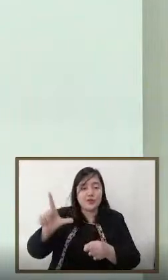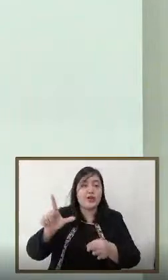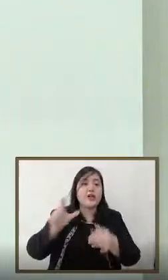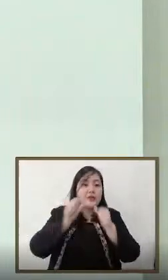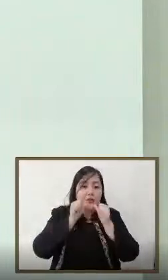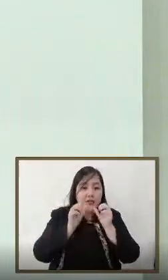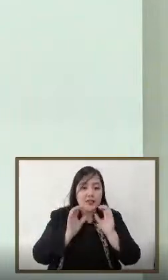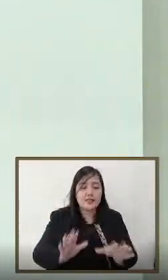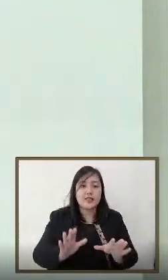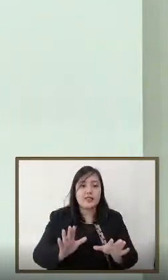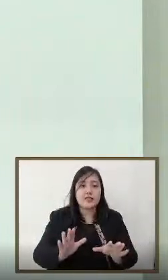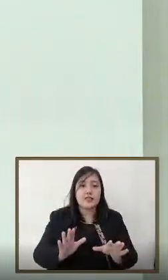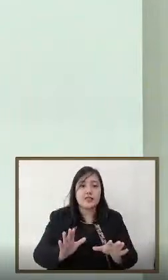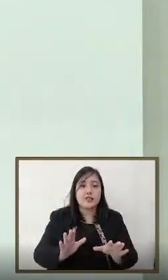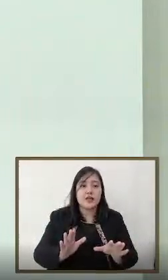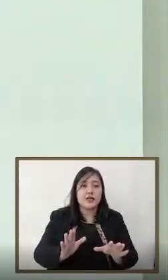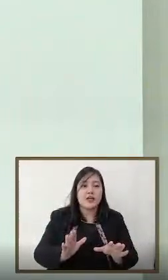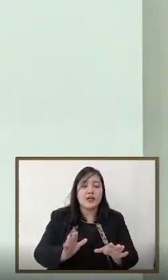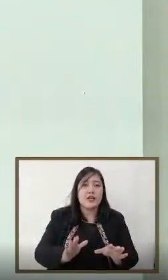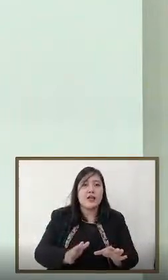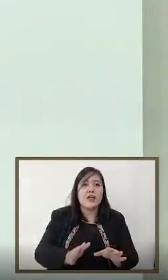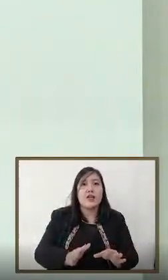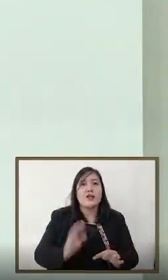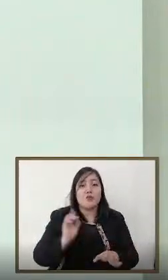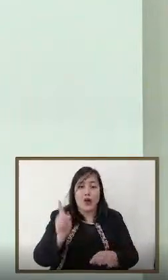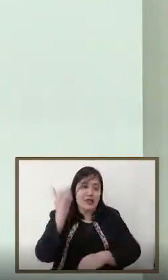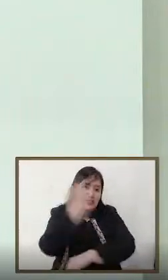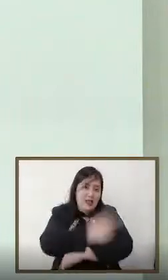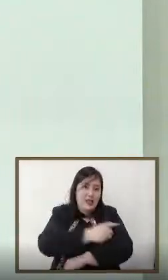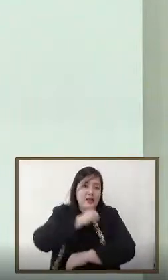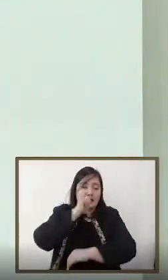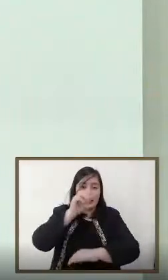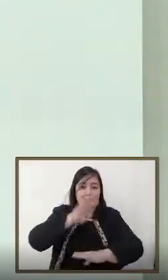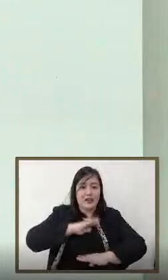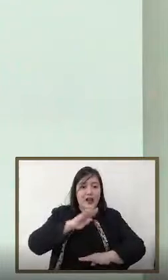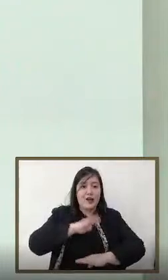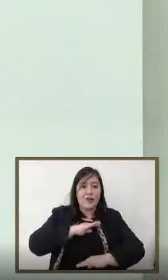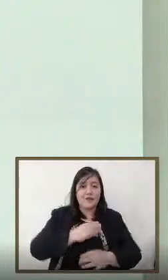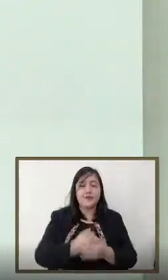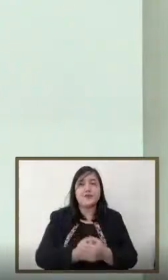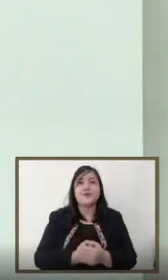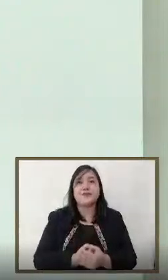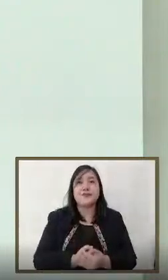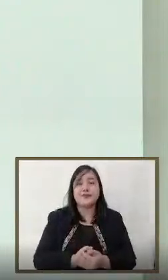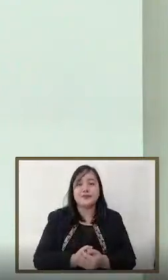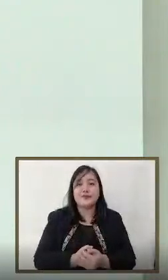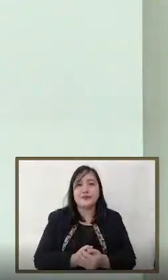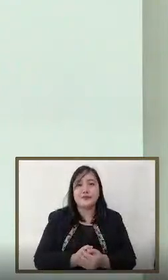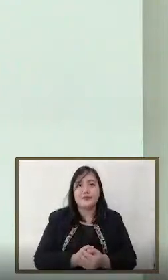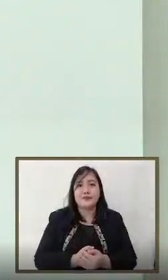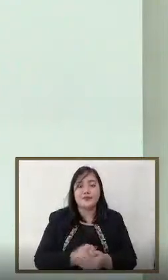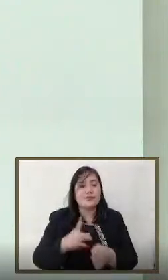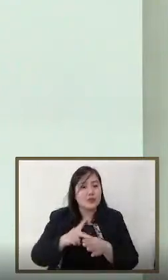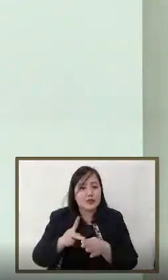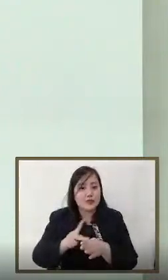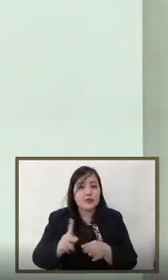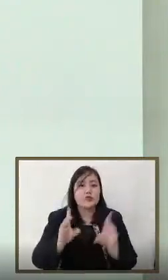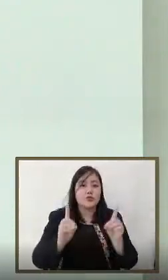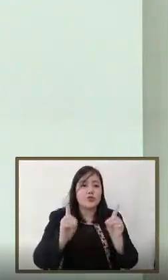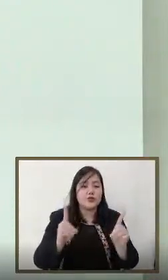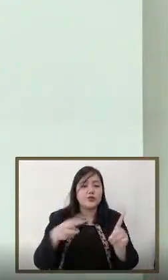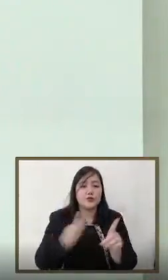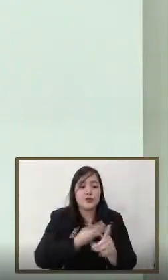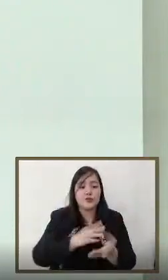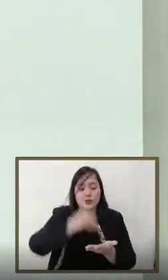doon. Salamat sa Panginoon kasi natatamaan pa po tayo. Yung mga prinsipyo, yung mga doktrina na natututunan